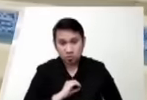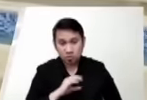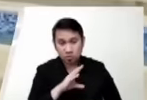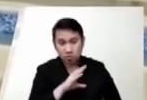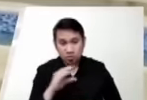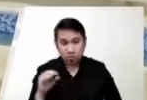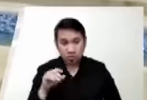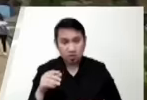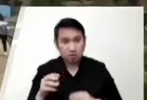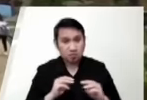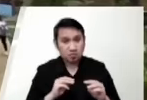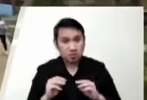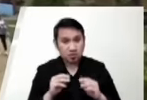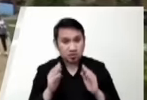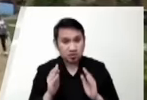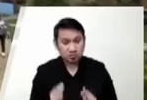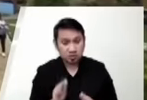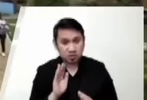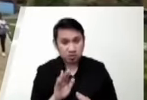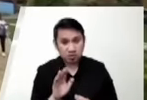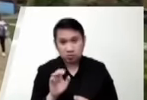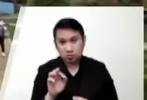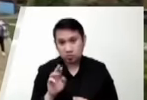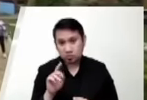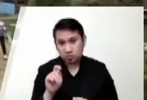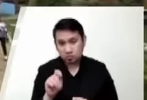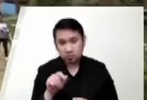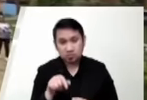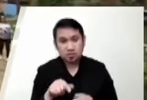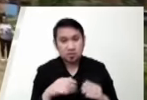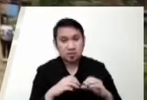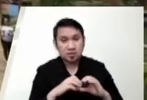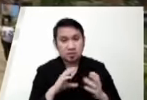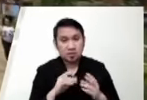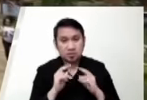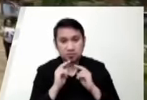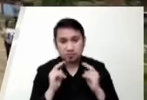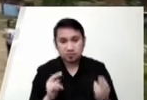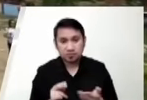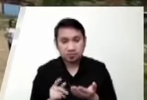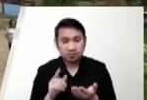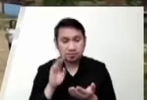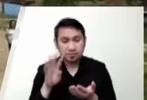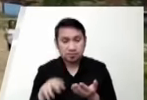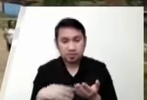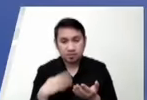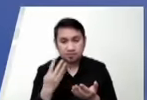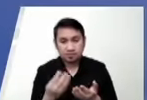ng naturang resort. Para sa GMA Integrated News, Dano Tingkungko, Nakatutok, 24 Oras.